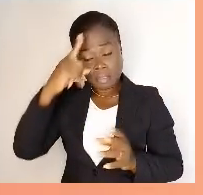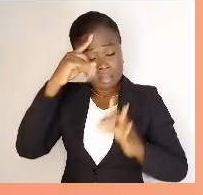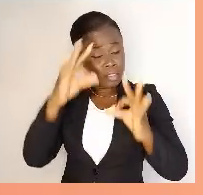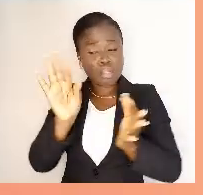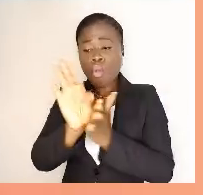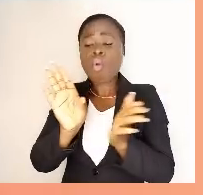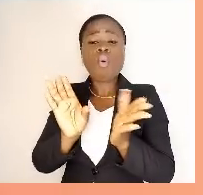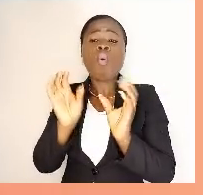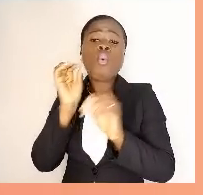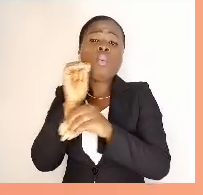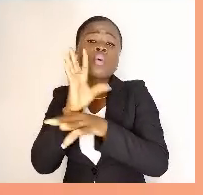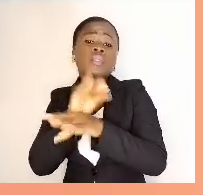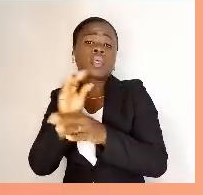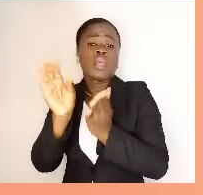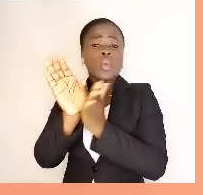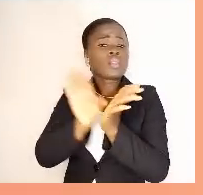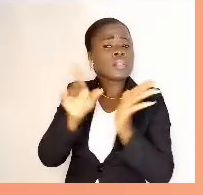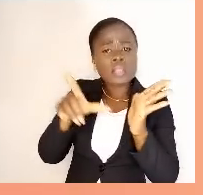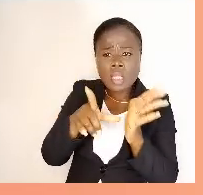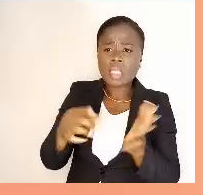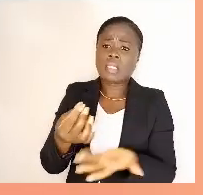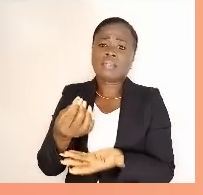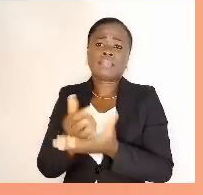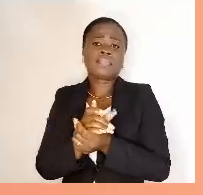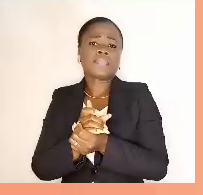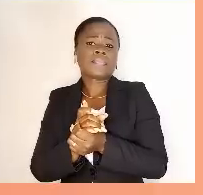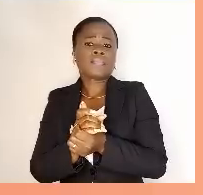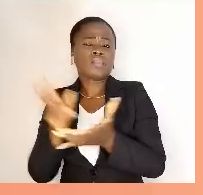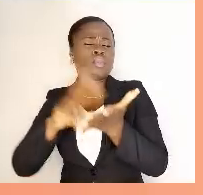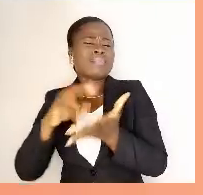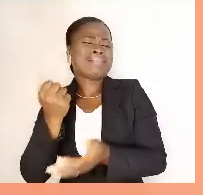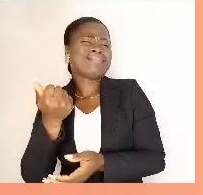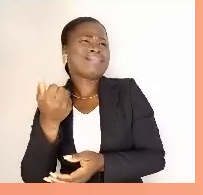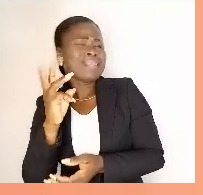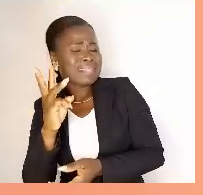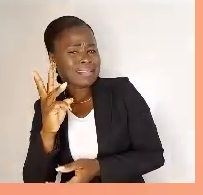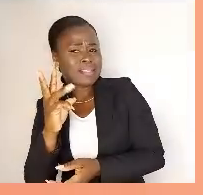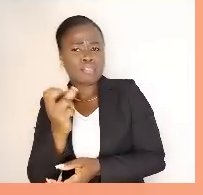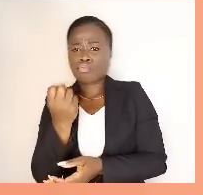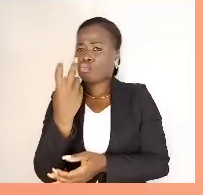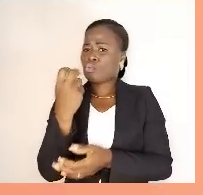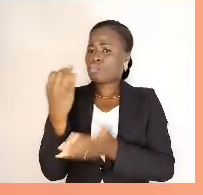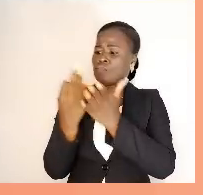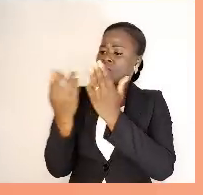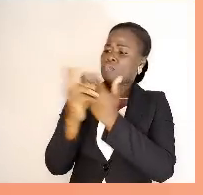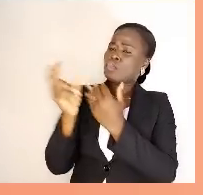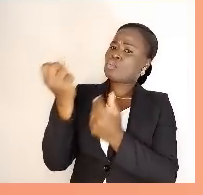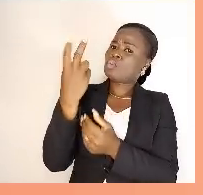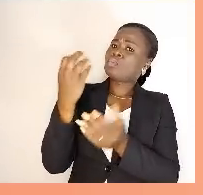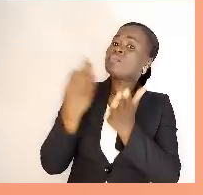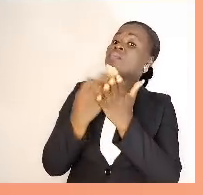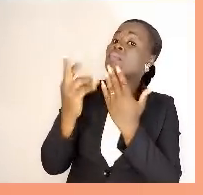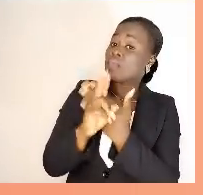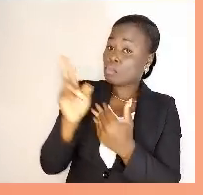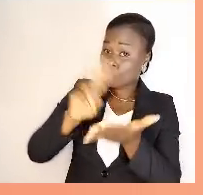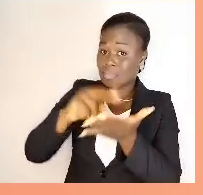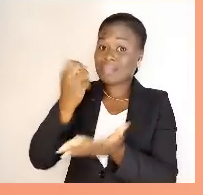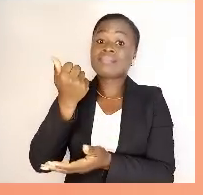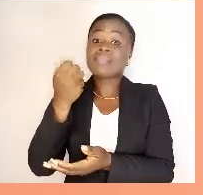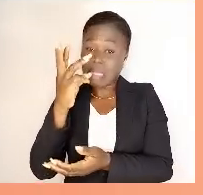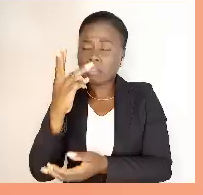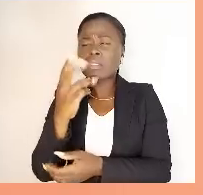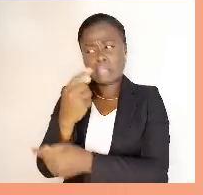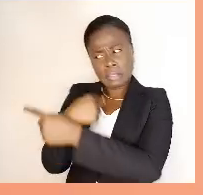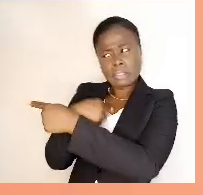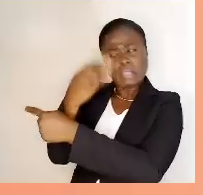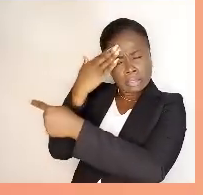tranché par la décision du Conseil constitutionnel numéro 1 C-2016 du 12 février